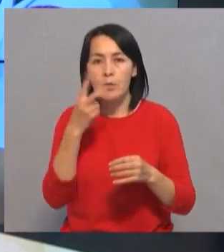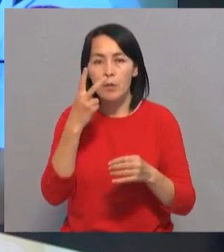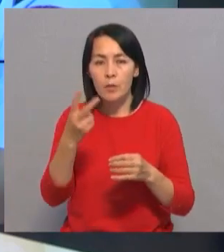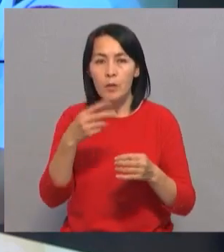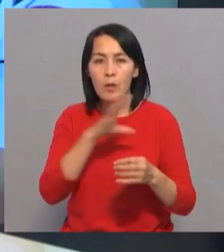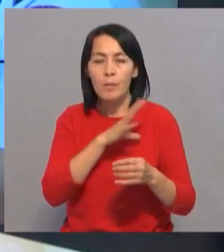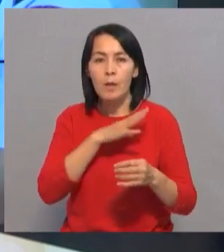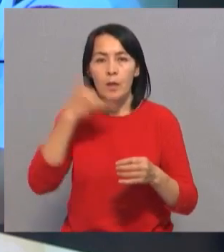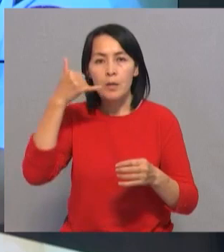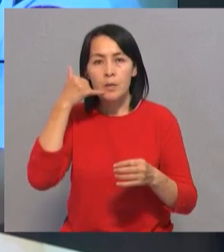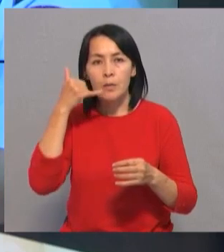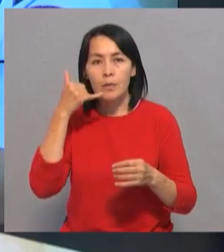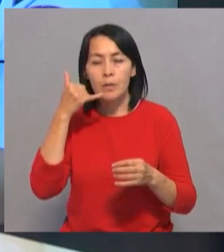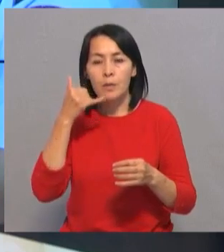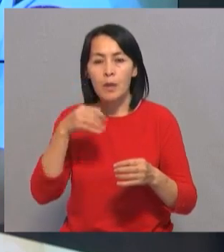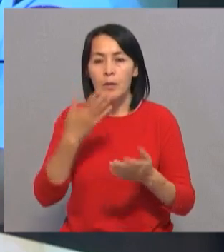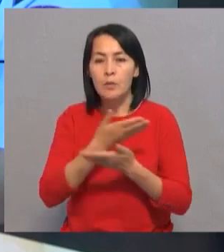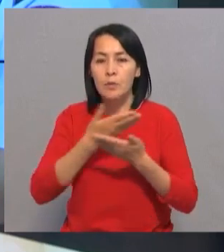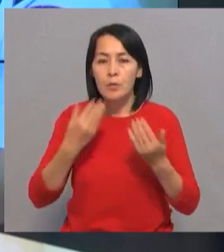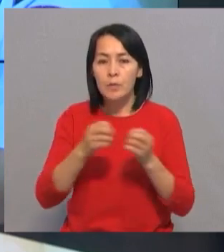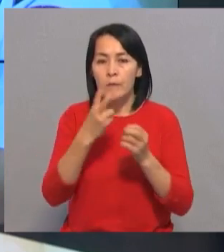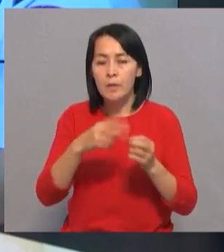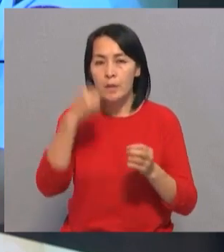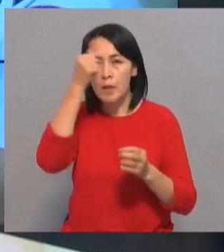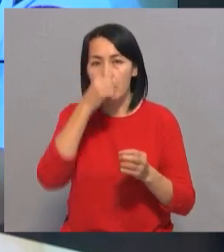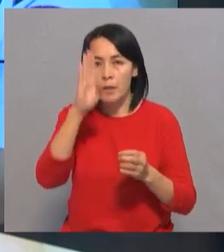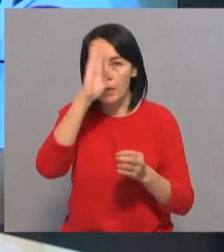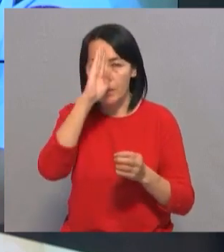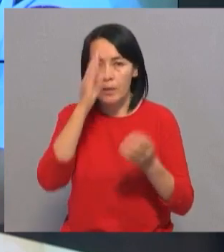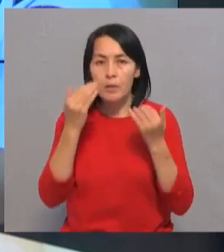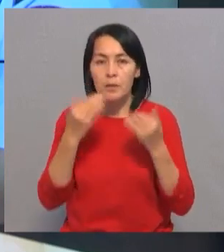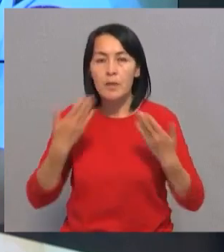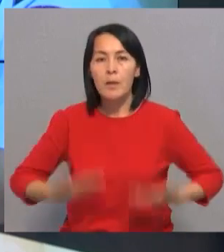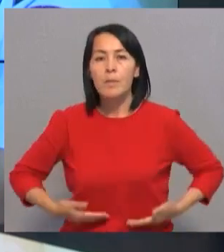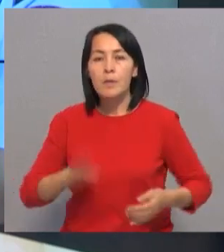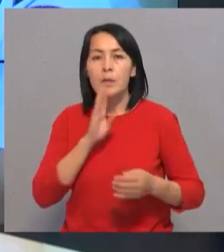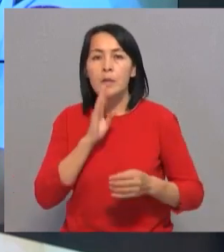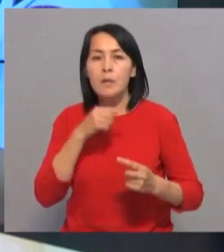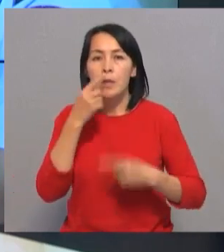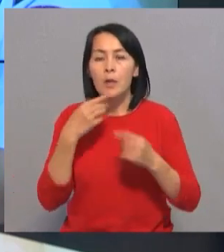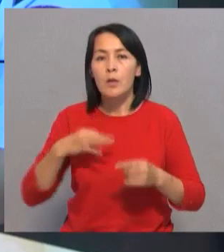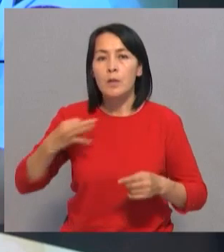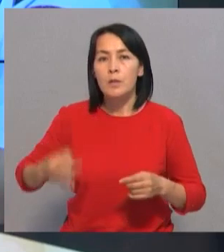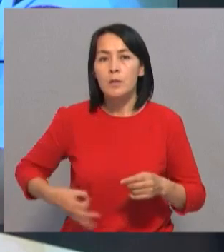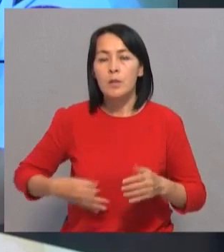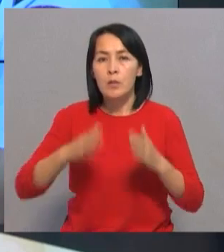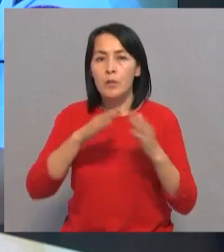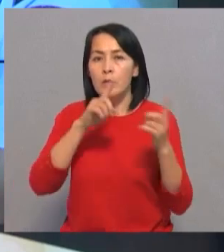полиции поступило сообщение о пропаже 12-летнего подростка. Местная жительница сообщила, что ее сын вышел из